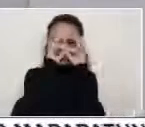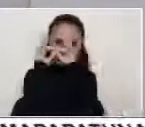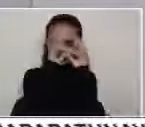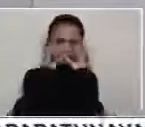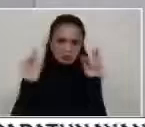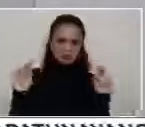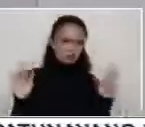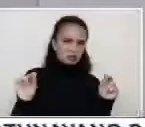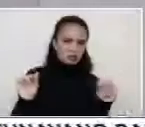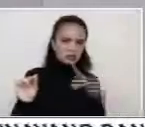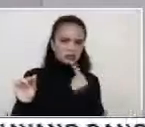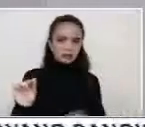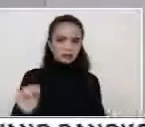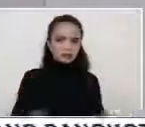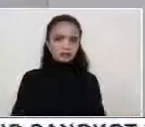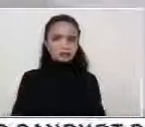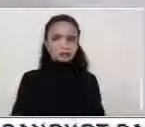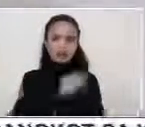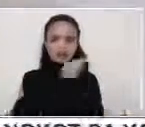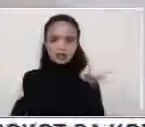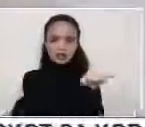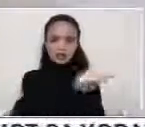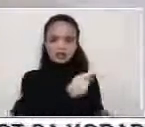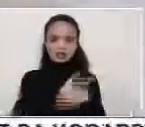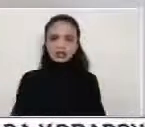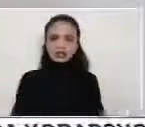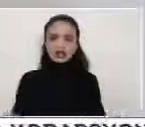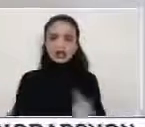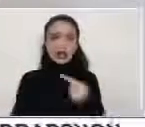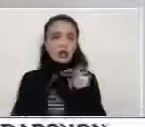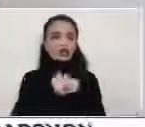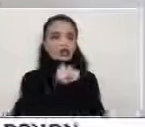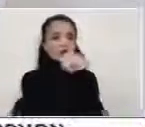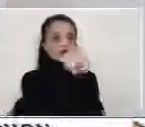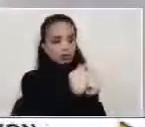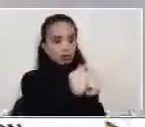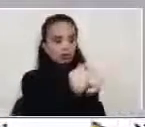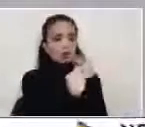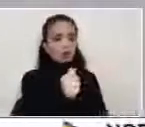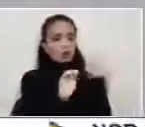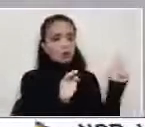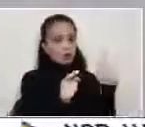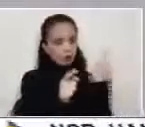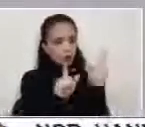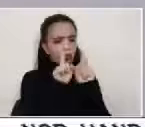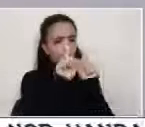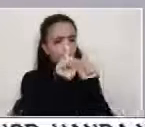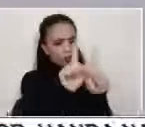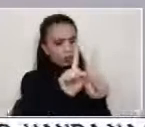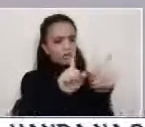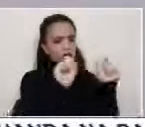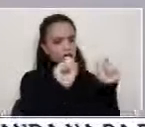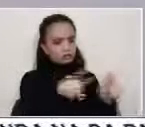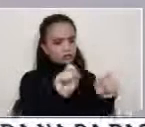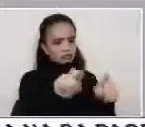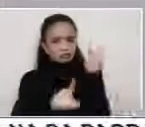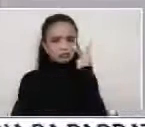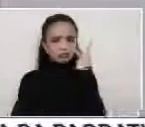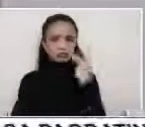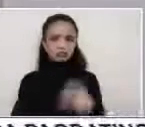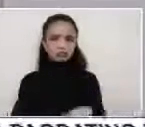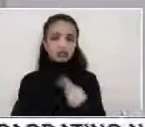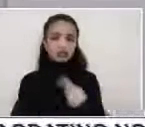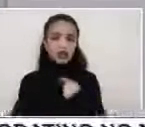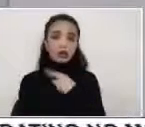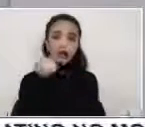Light Street sa Taguig City kahapon. Kinilala ang suspect na si Christian Villarreal na nakuna ng isang sachet ng hinihinalang shabu na